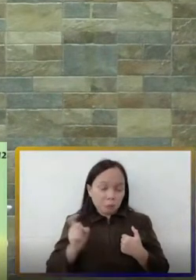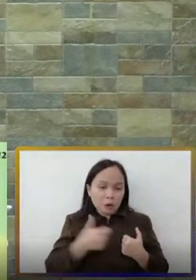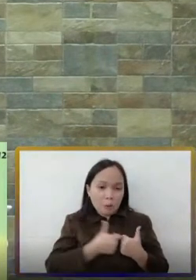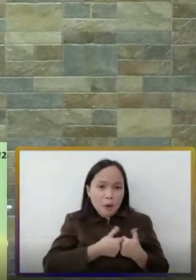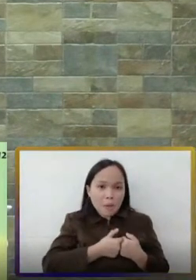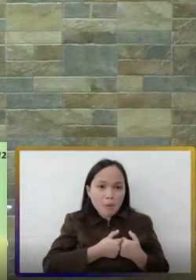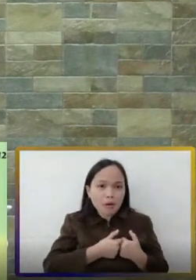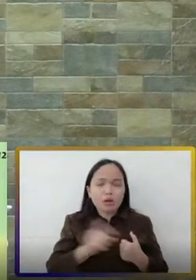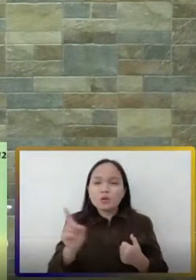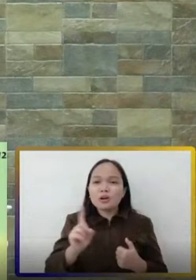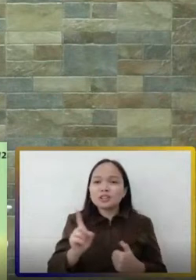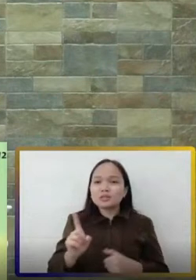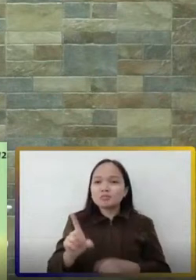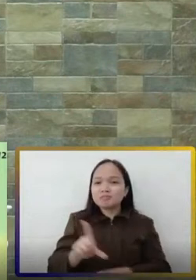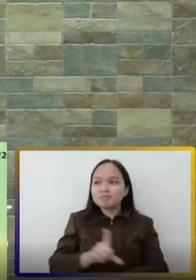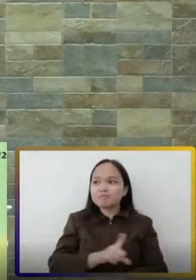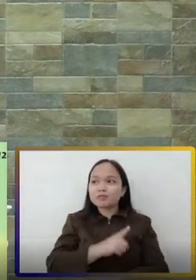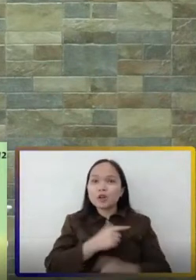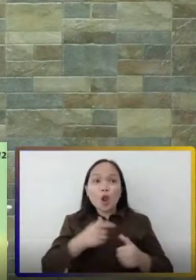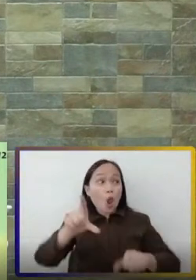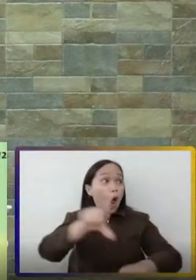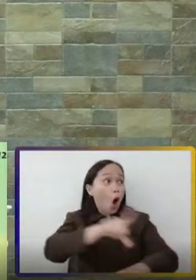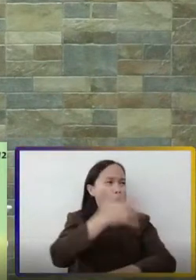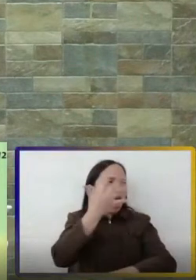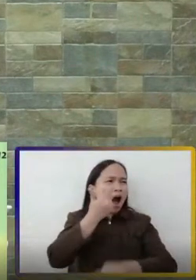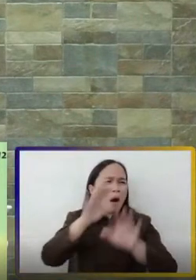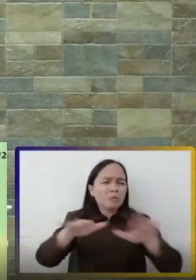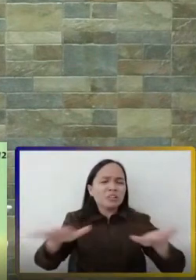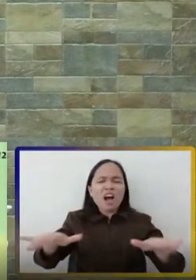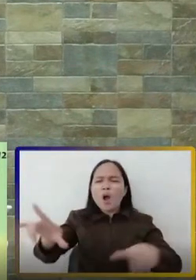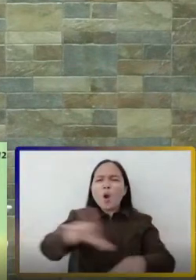Ano ang nagpapatagal sa kanila sa kalsada, mga kapatid?